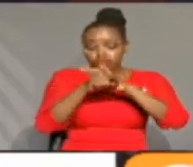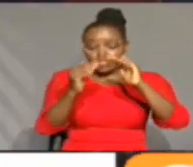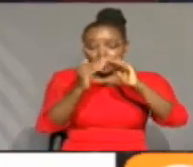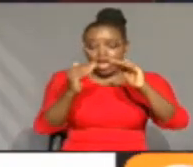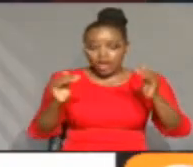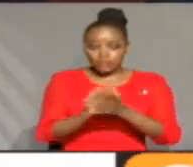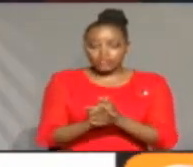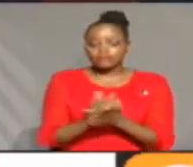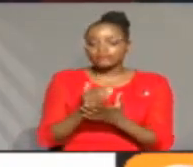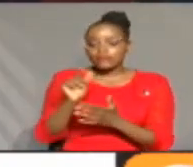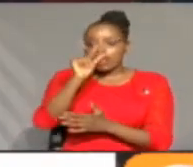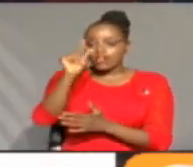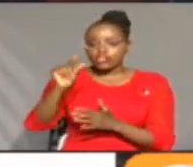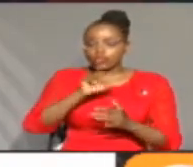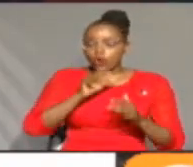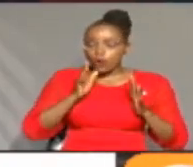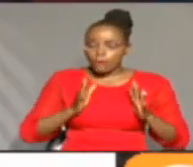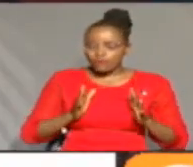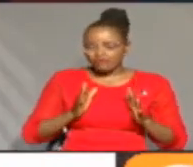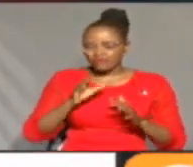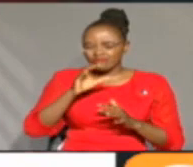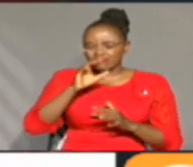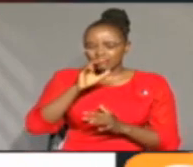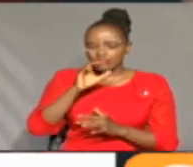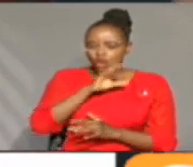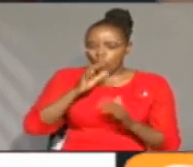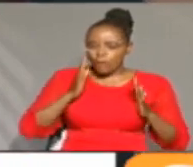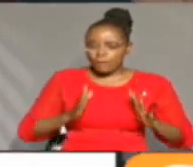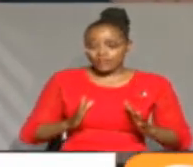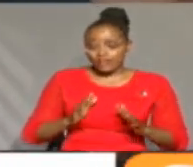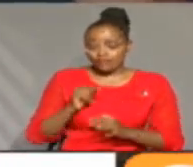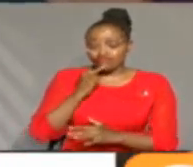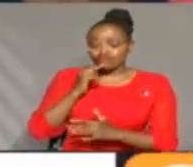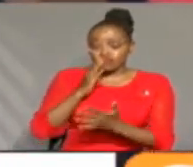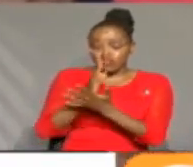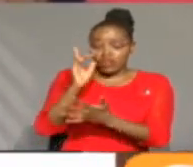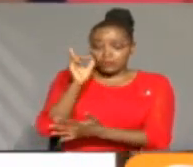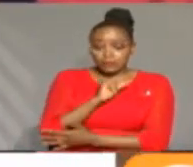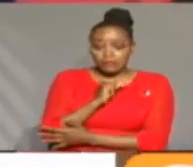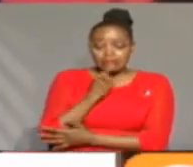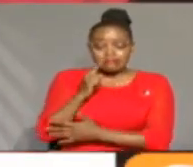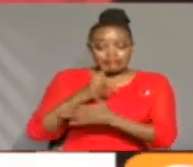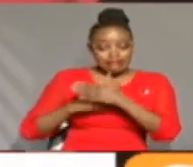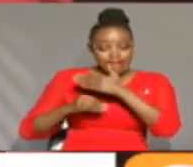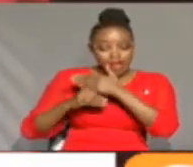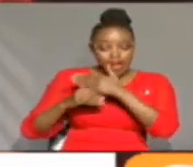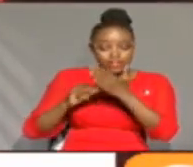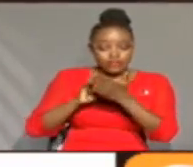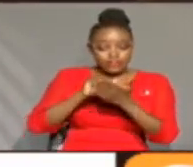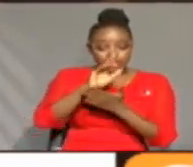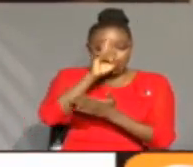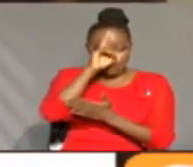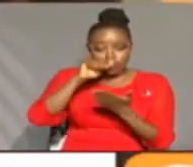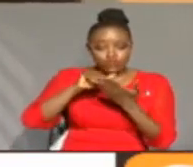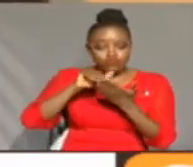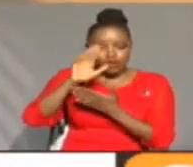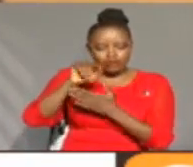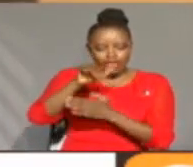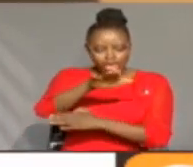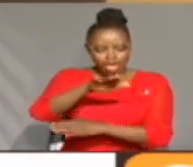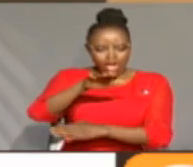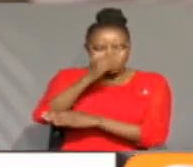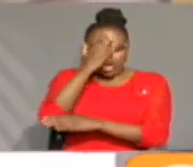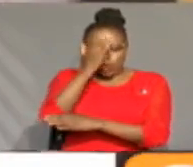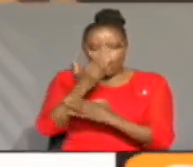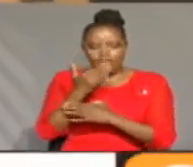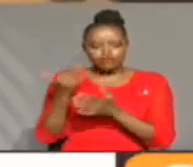kwao. Mkuu wa usalama eneo la Kaskazini Magharibi Mohammed Biriq amethibitisha kisa hicho na kuongeza kwamba ametuma maafisa zaidi katika eneo hilo